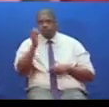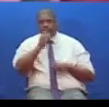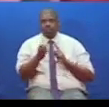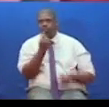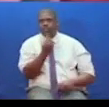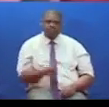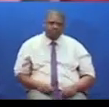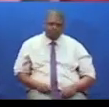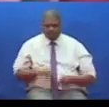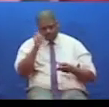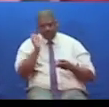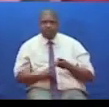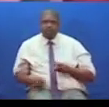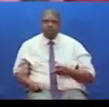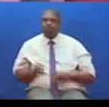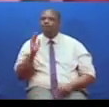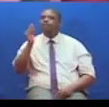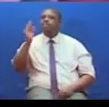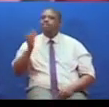1. 3 ni madini,